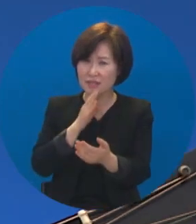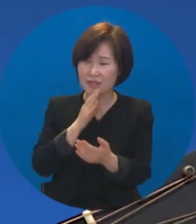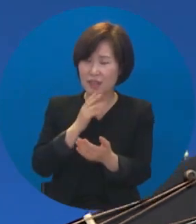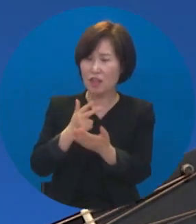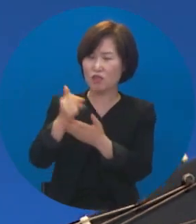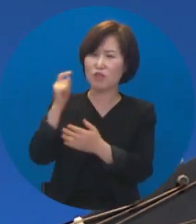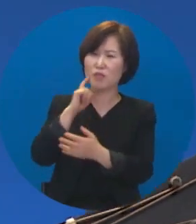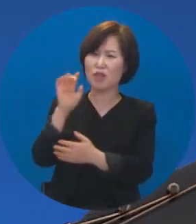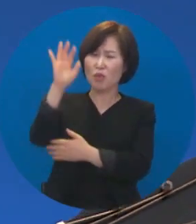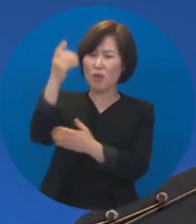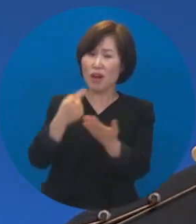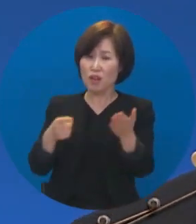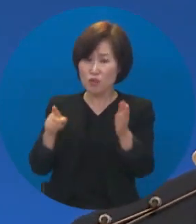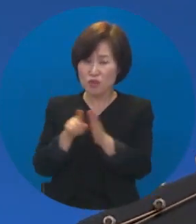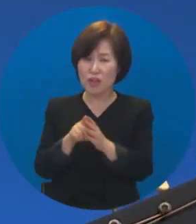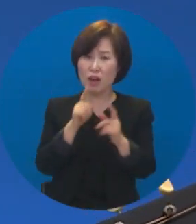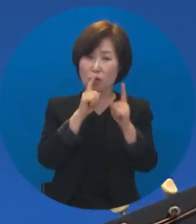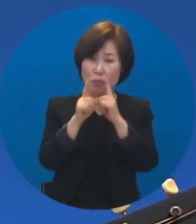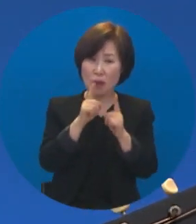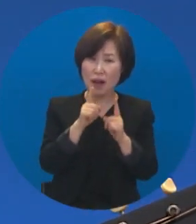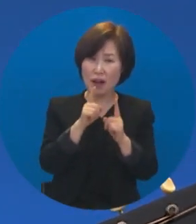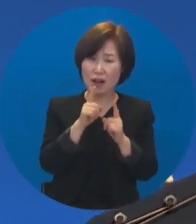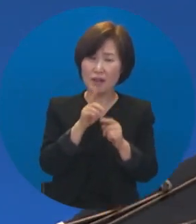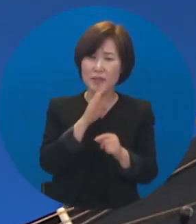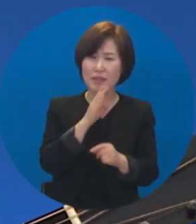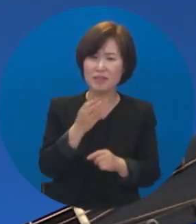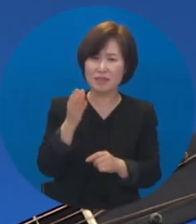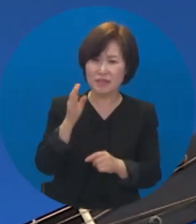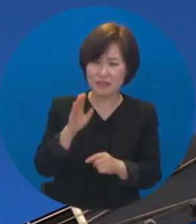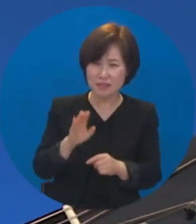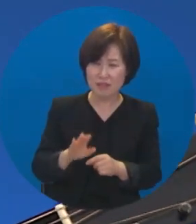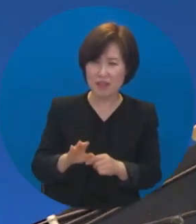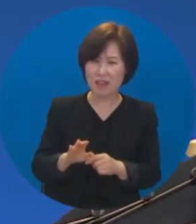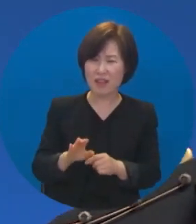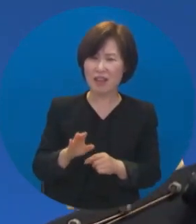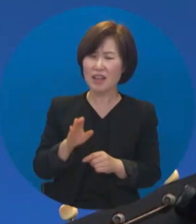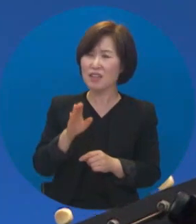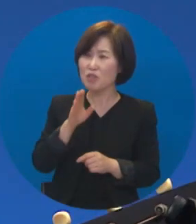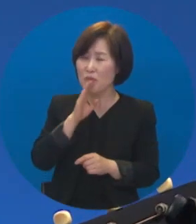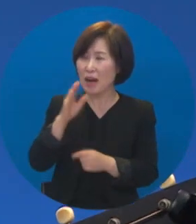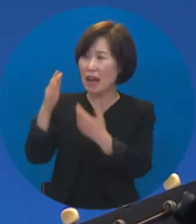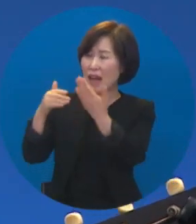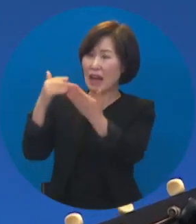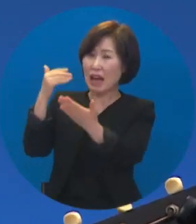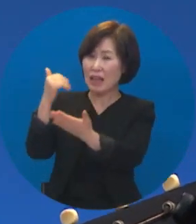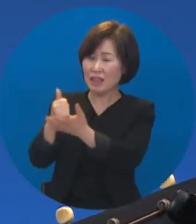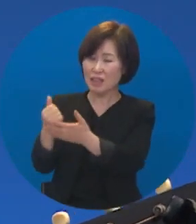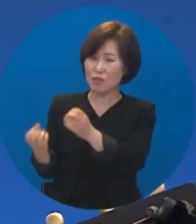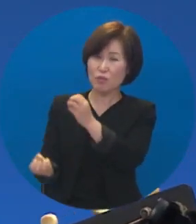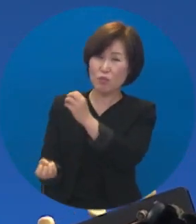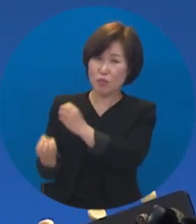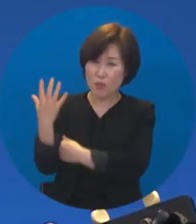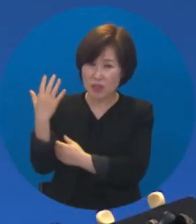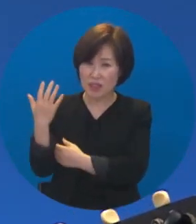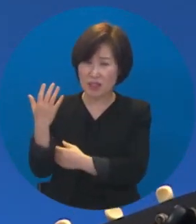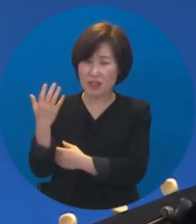주님의 영광을 위해서라고 말하면서 사실은 하나님을 포기하는 선택들을 하고 계시지